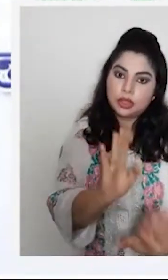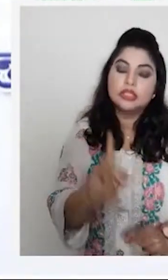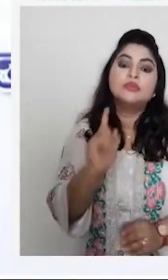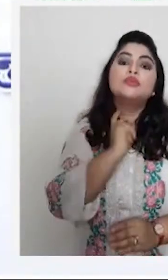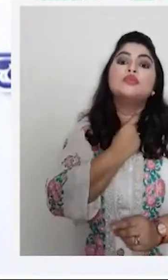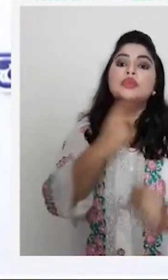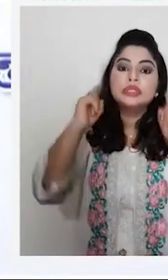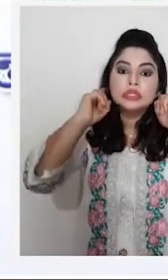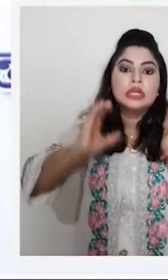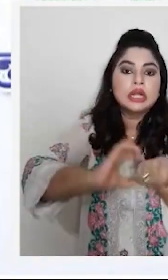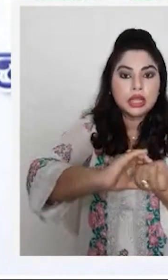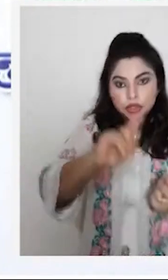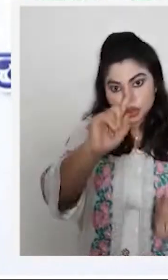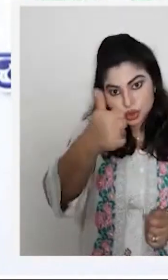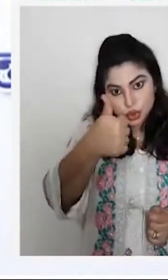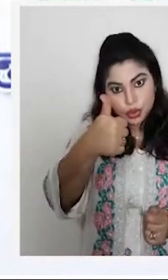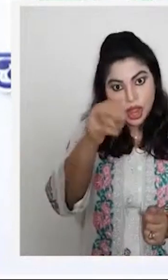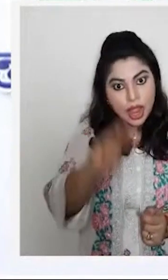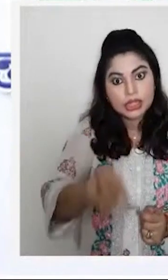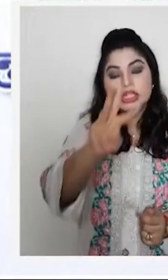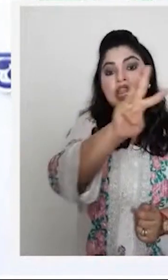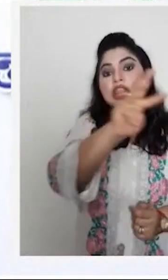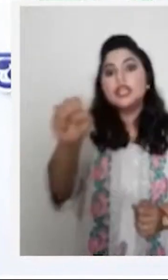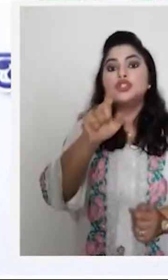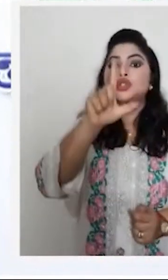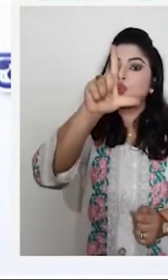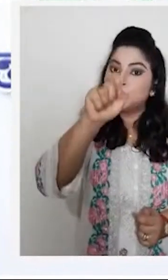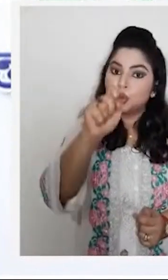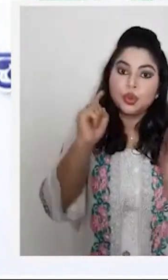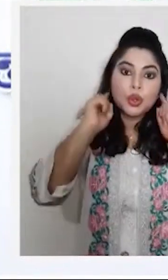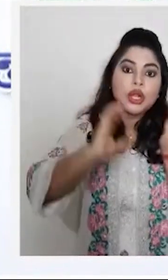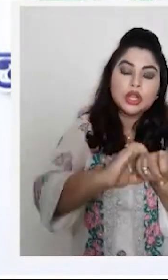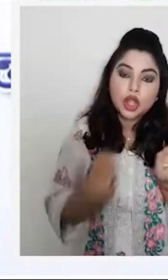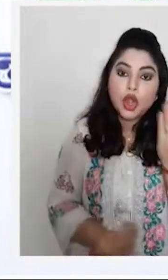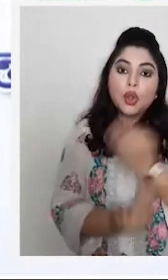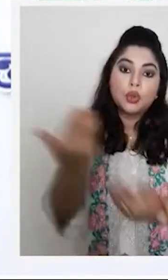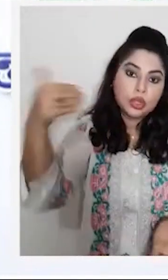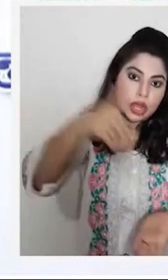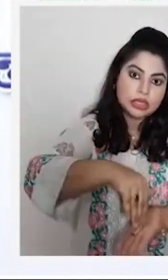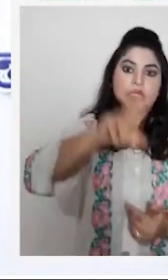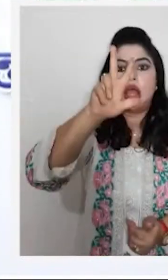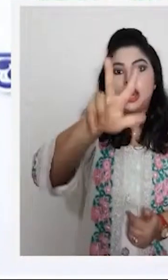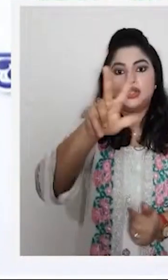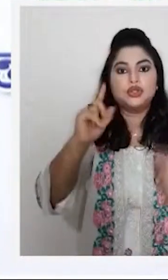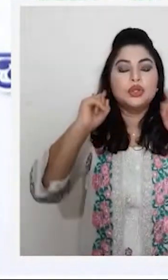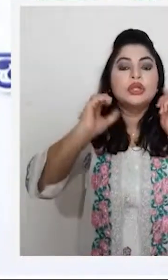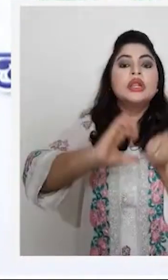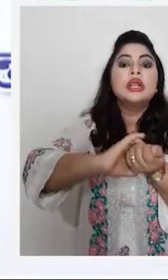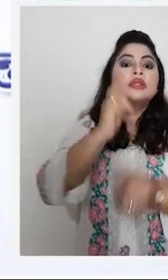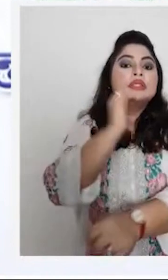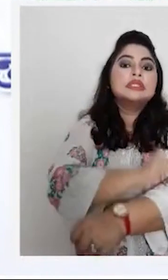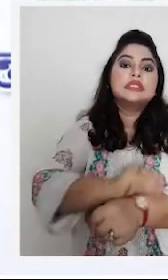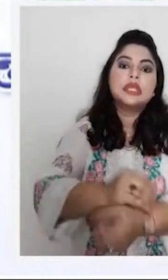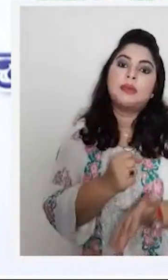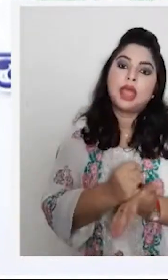1,18,62,594টি এবং অনলাইন প্ল্যাটফর্ম মুক্তপাঠে হটলাইন সেবা দেওয়ার জন্য প্রশিক্ষণপ্রাপ্ত চিকিৎসক 16,370 জন। 24